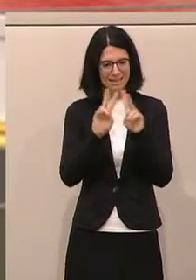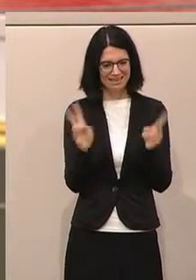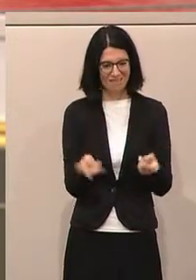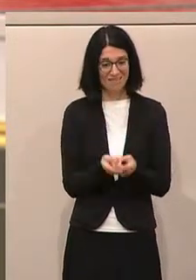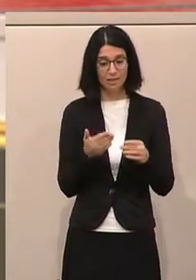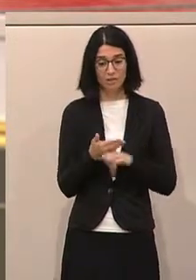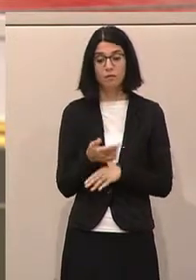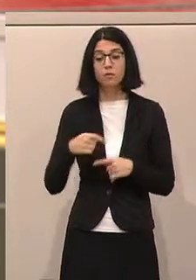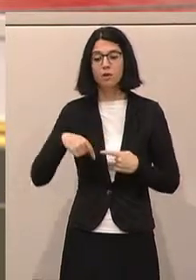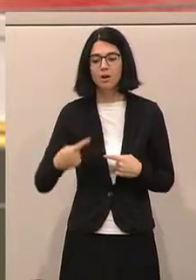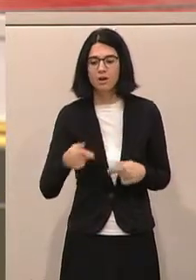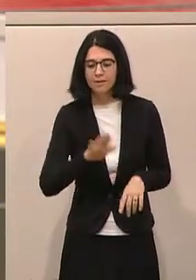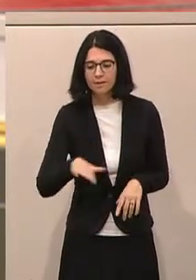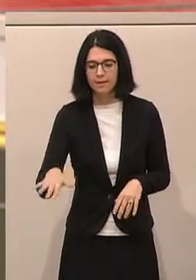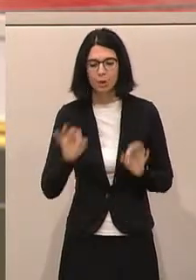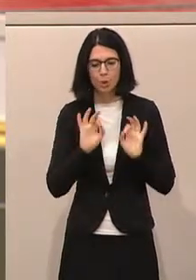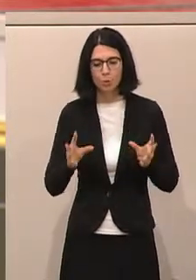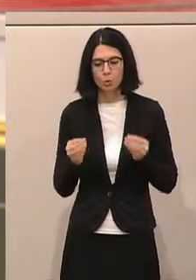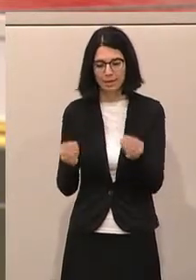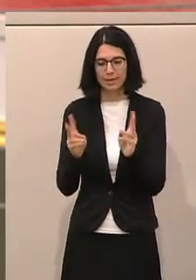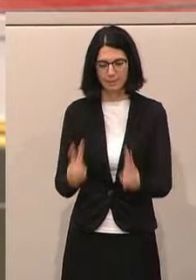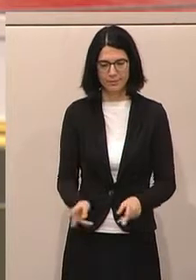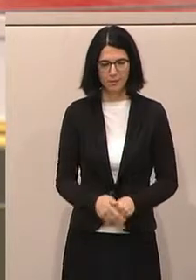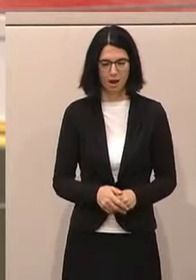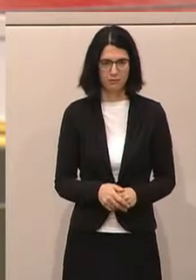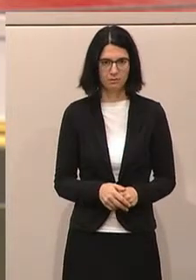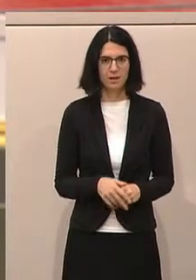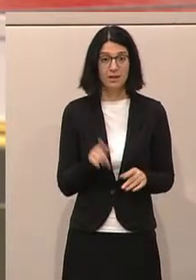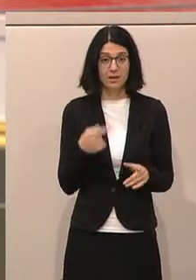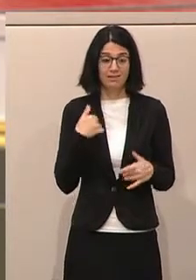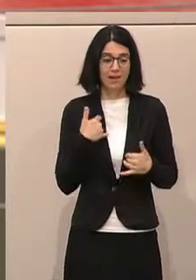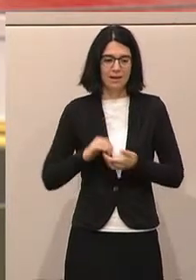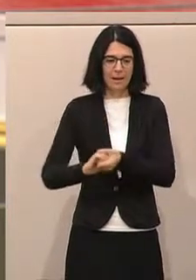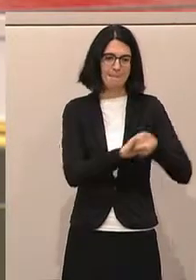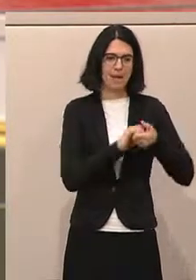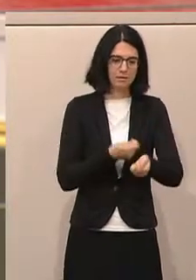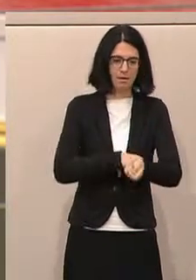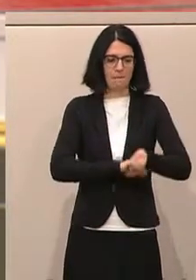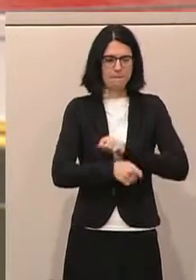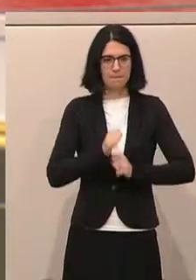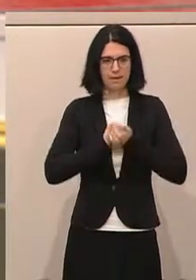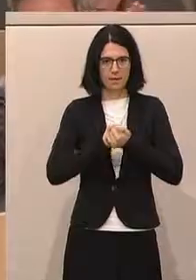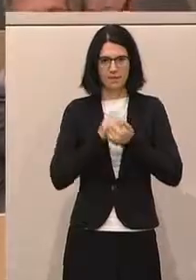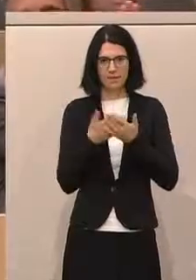unseren Kindern besser übergeben können, als wie wir sie vorgefunden haben. Packen wir das gemeinsam an. Vielen Dank.